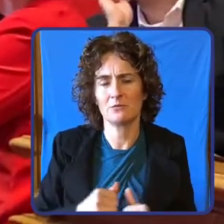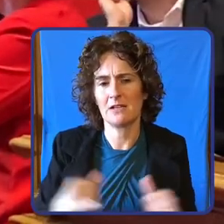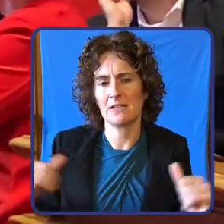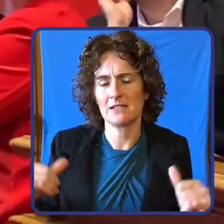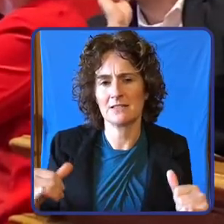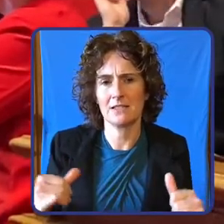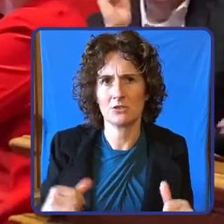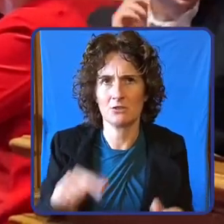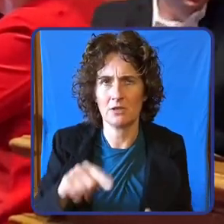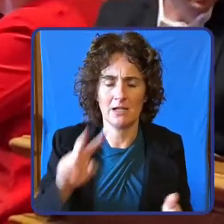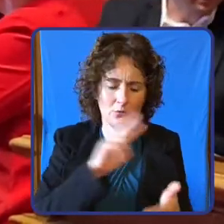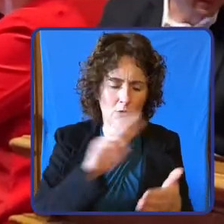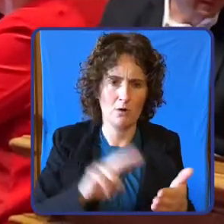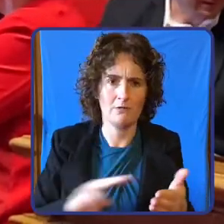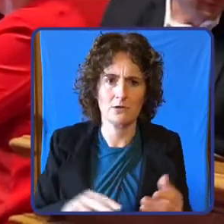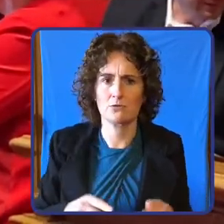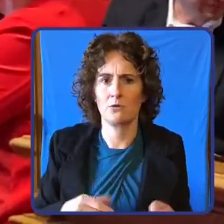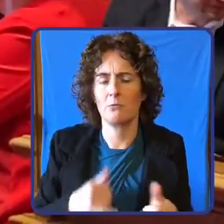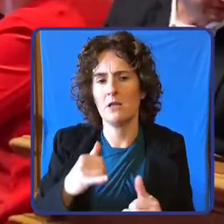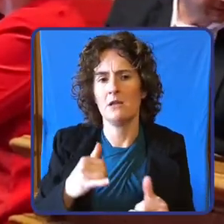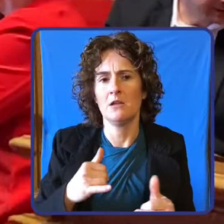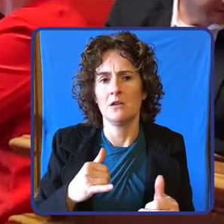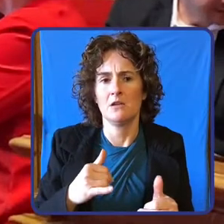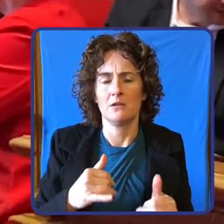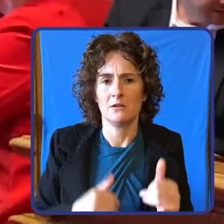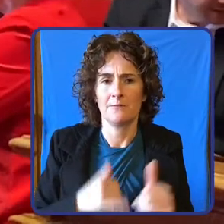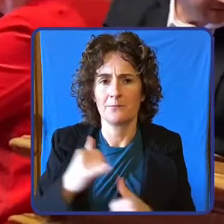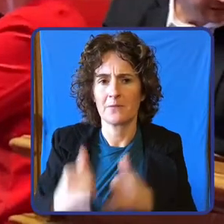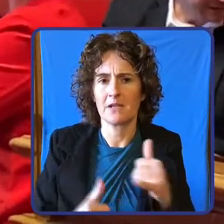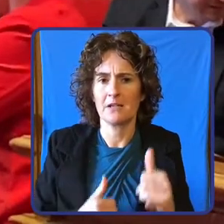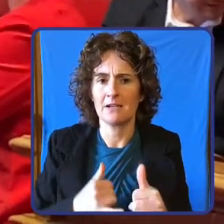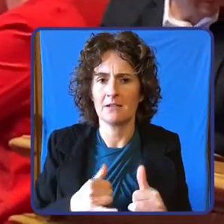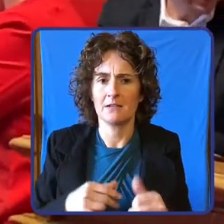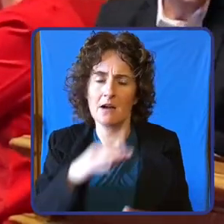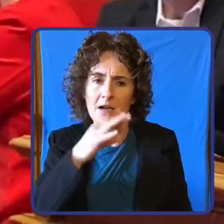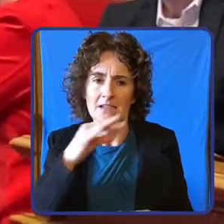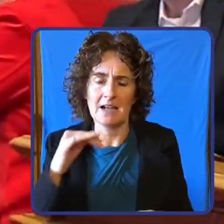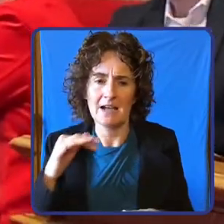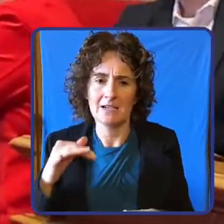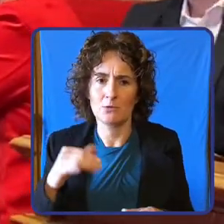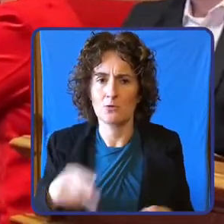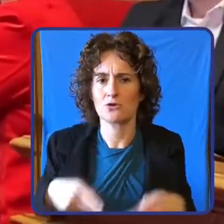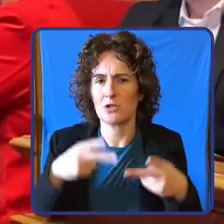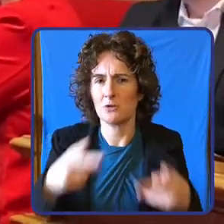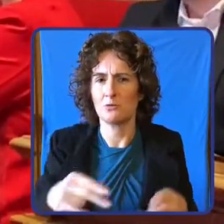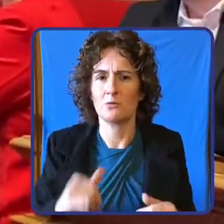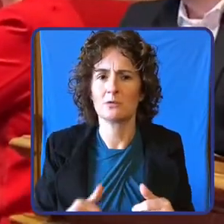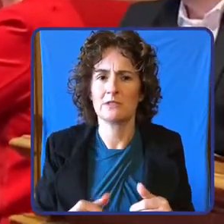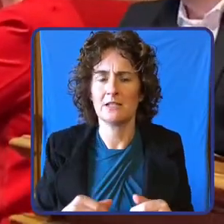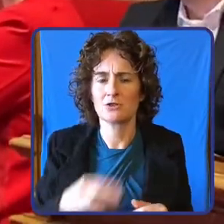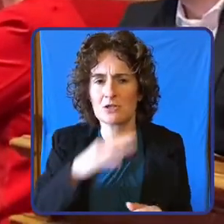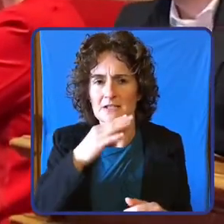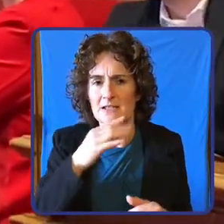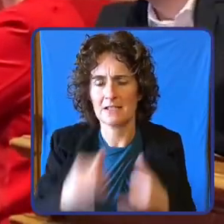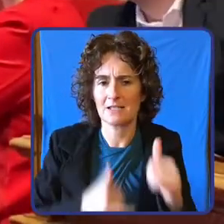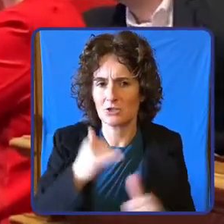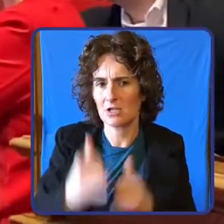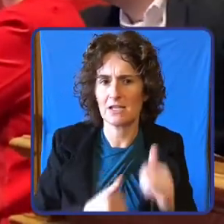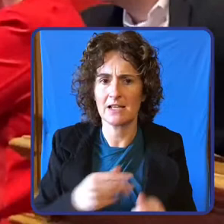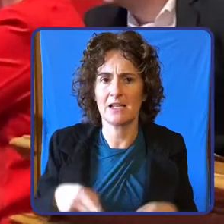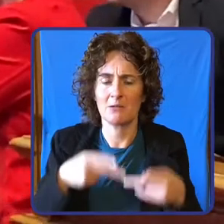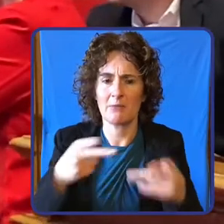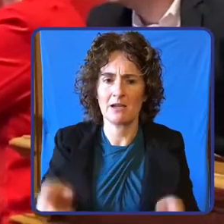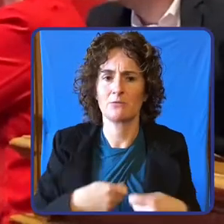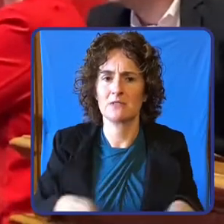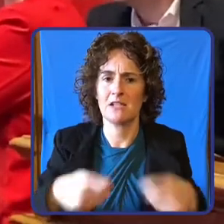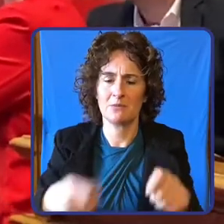ebbe a fejlesztésbe benne van a Rárosi út és a Szikáncsi kerékpárút építése is, ugye jól emlékszem. Igen. Bizonyára